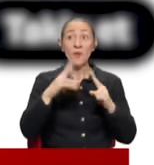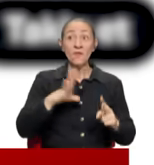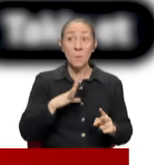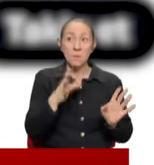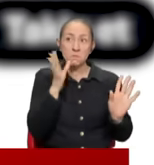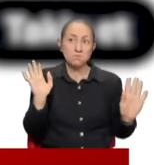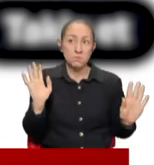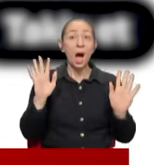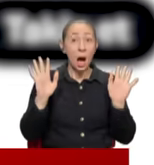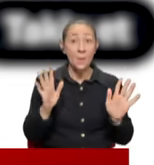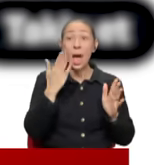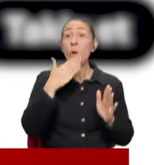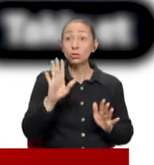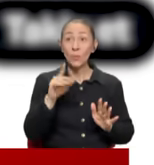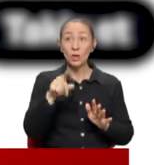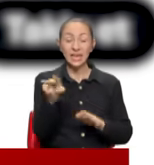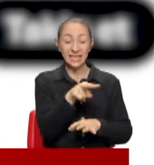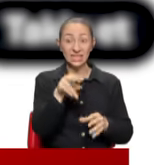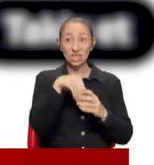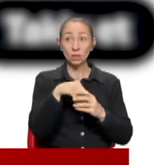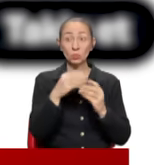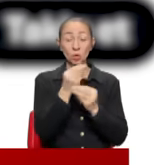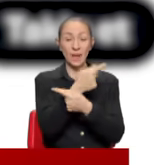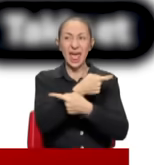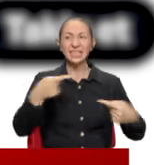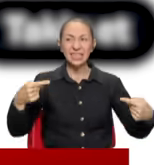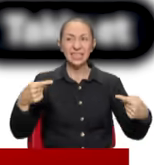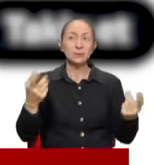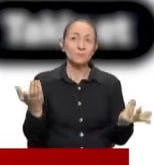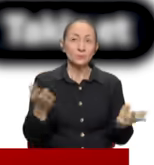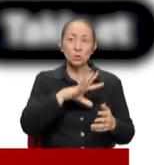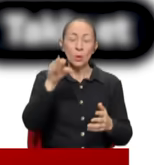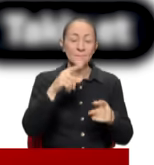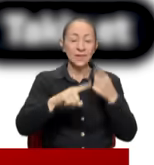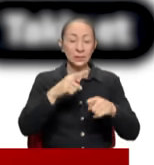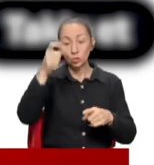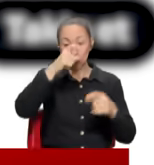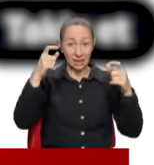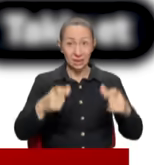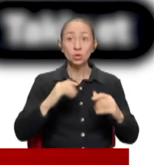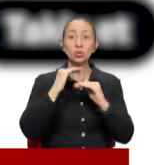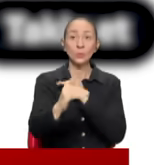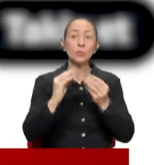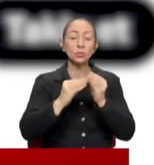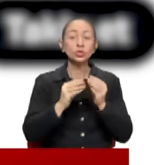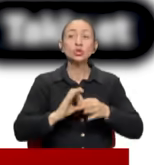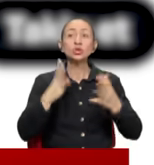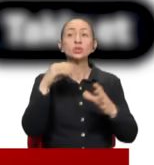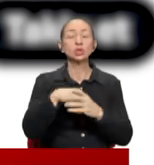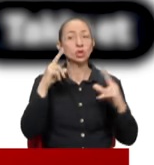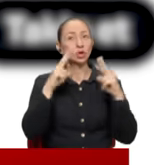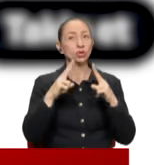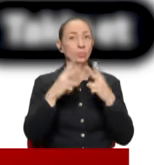mı bilmiyorum ama eğer yoksa bu iki parti içinde büyük bir eksikliktir. Tüm partiler ülkenin, toplumun sorunlarının çözümü